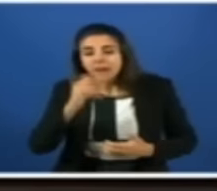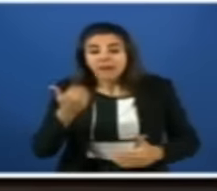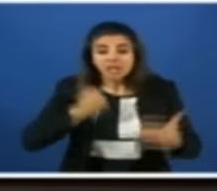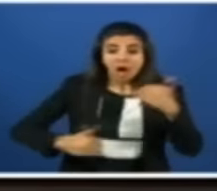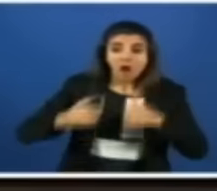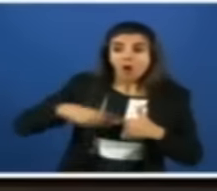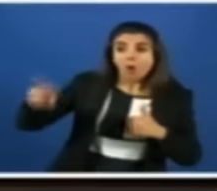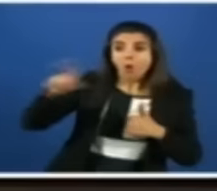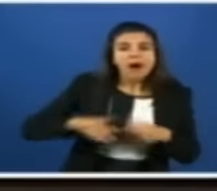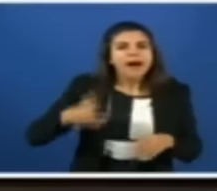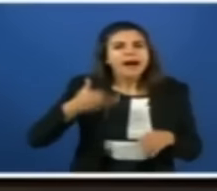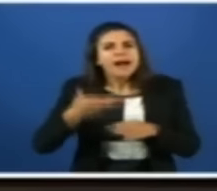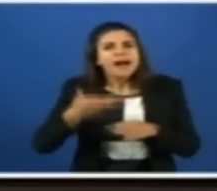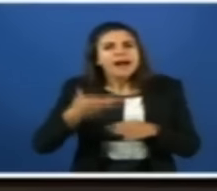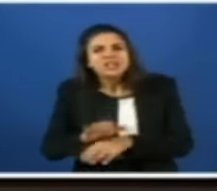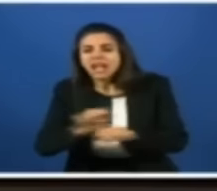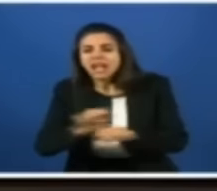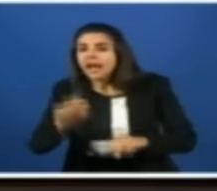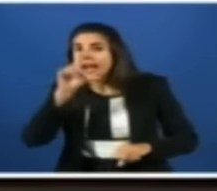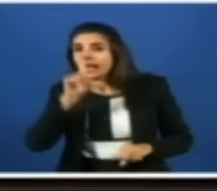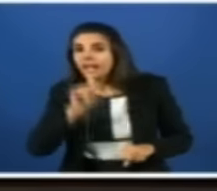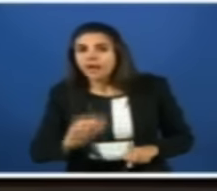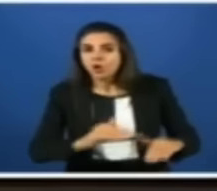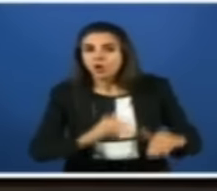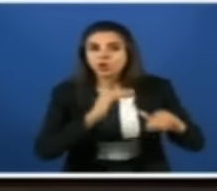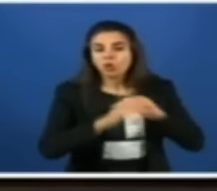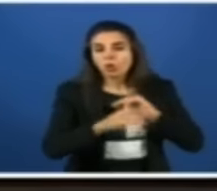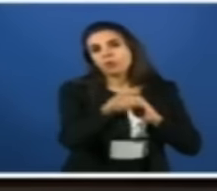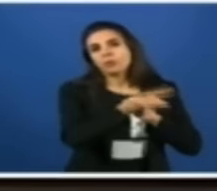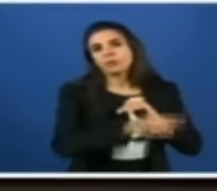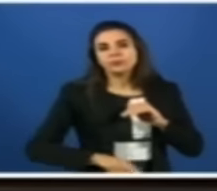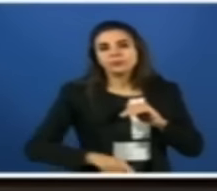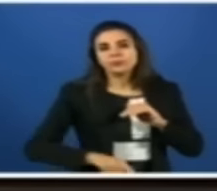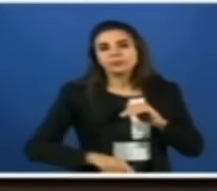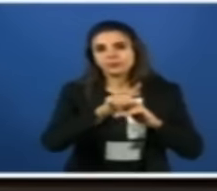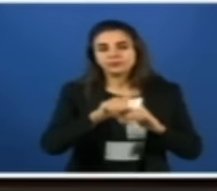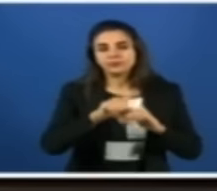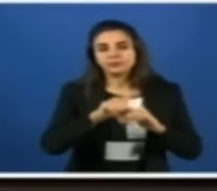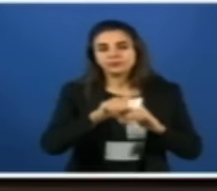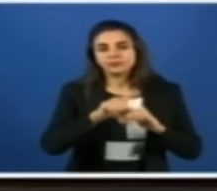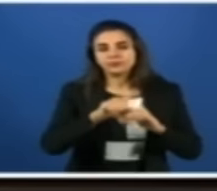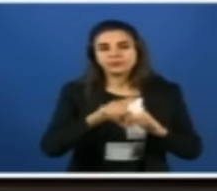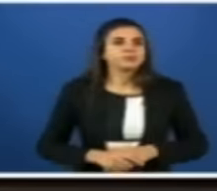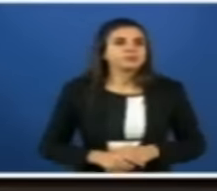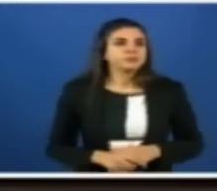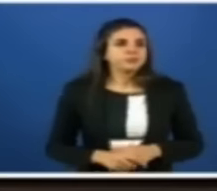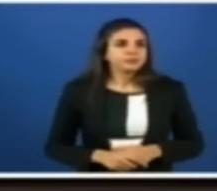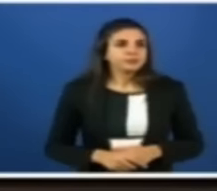gazilerdir. Asıl mağdur millettir.